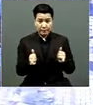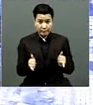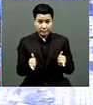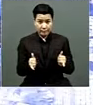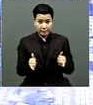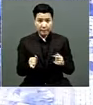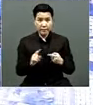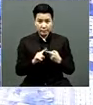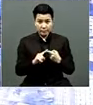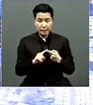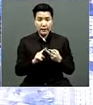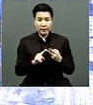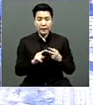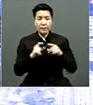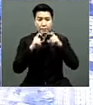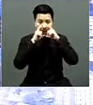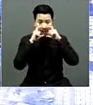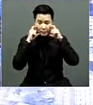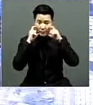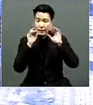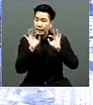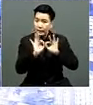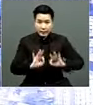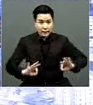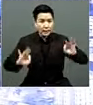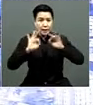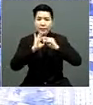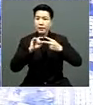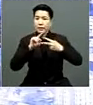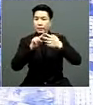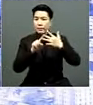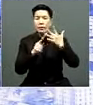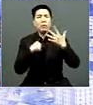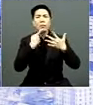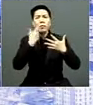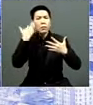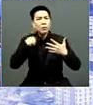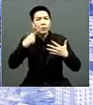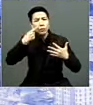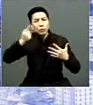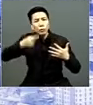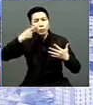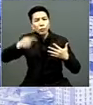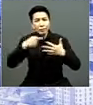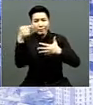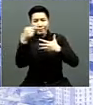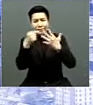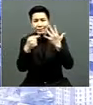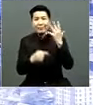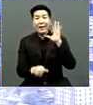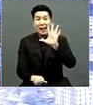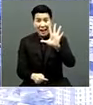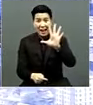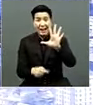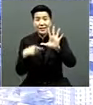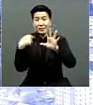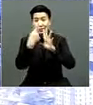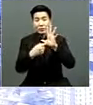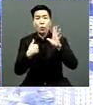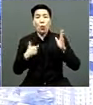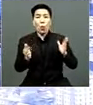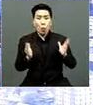ส่หน้ากากอนามัยมีความสำคัญทั้งสิ้นนะครับอยู่ใน5มาตรการหลักที่เราเน้นย้ำกันนะครับในส่วนบุ